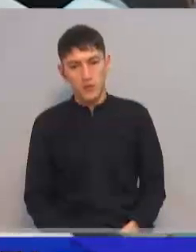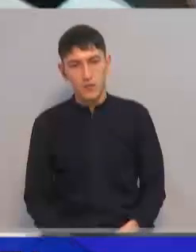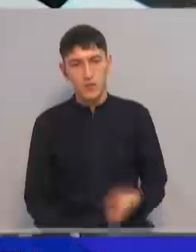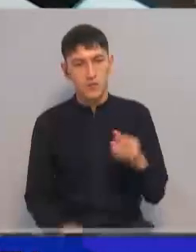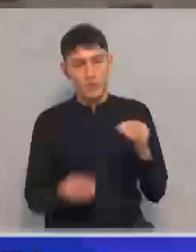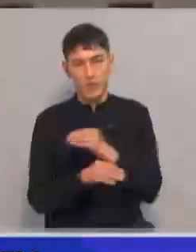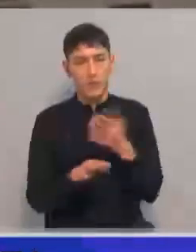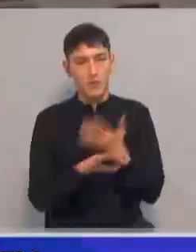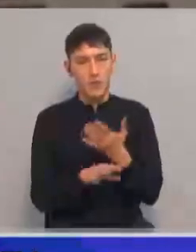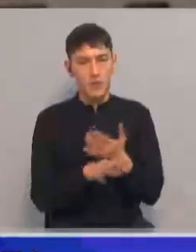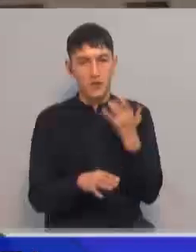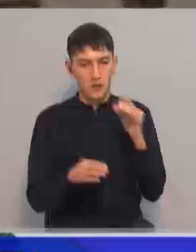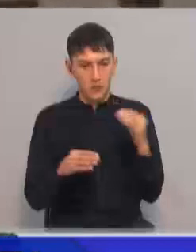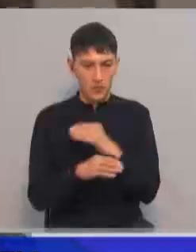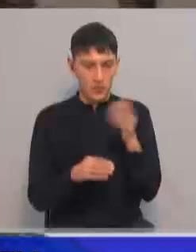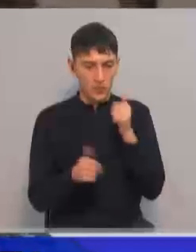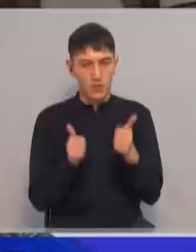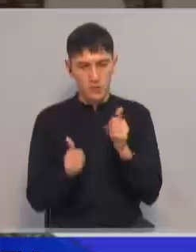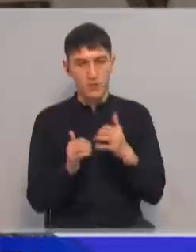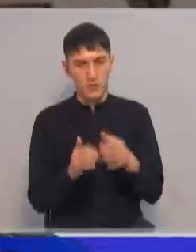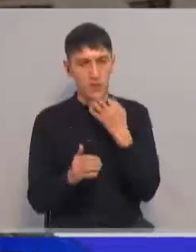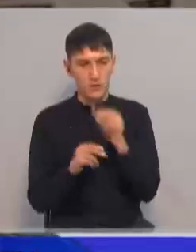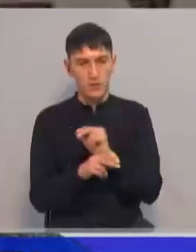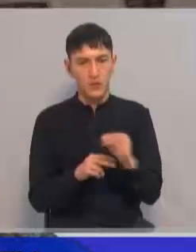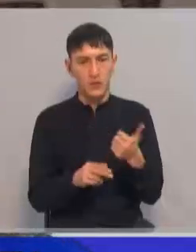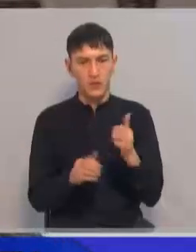Жол жақсы істелмеген. Жақсы, иә, Шымкент, иә, жақсы болып барады.